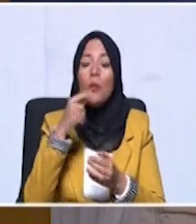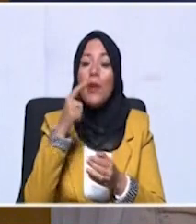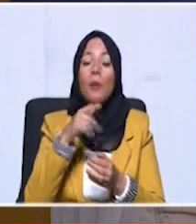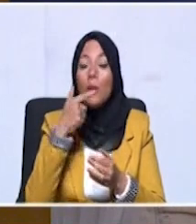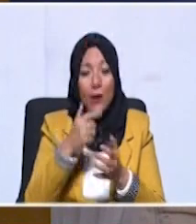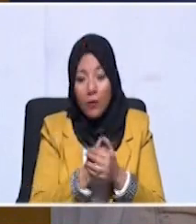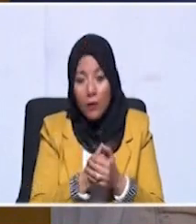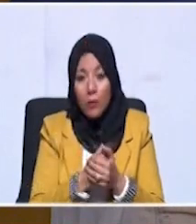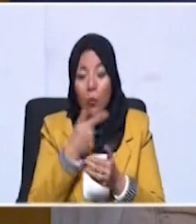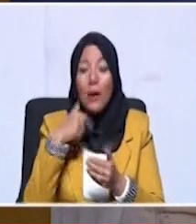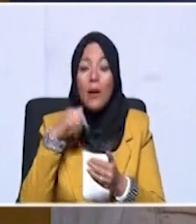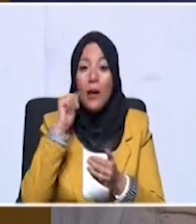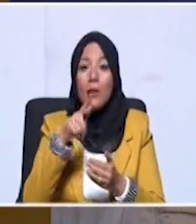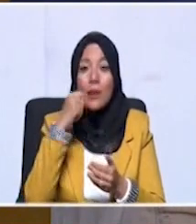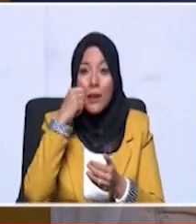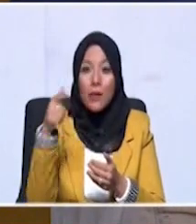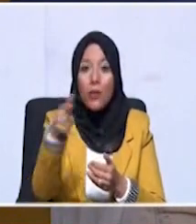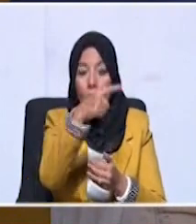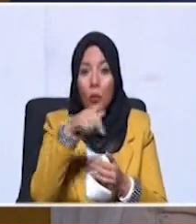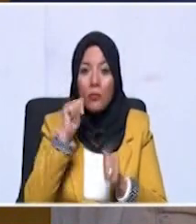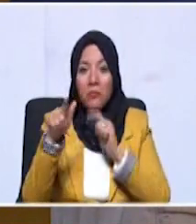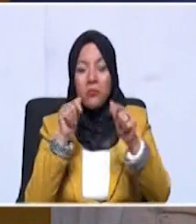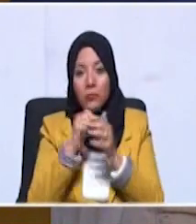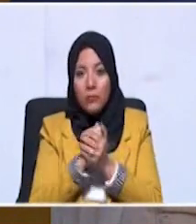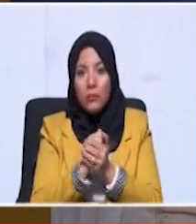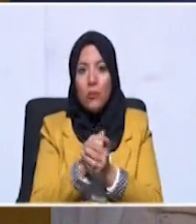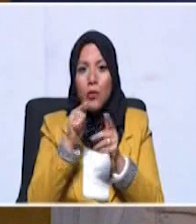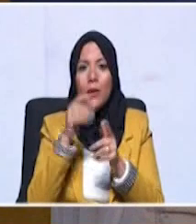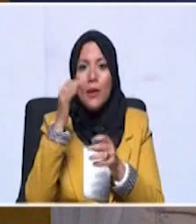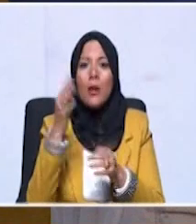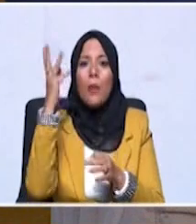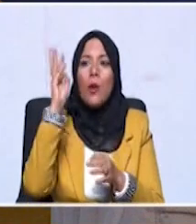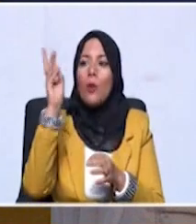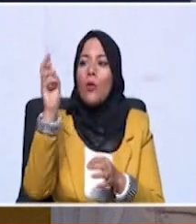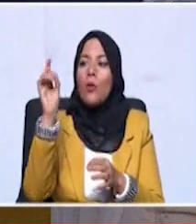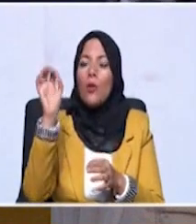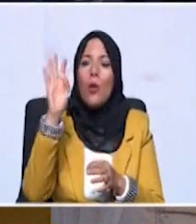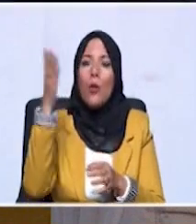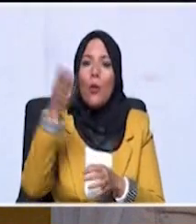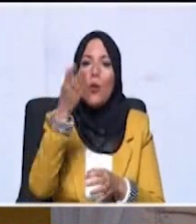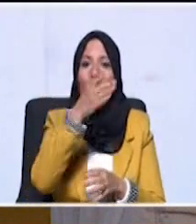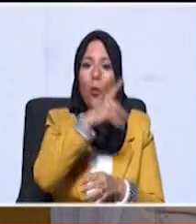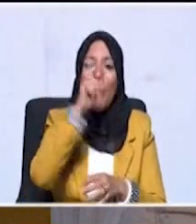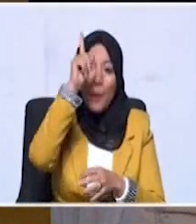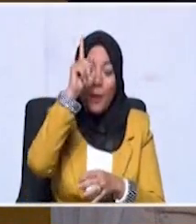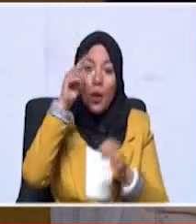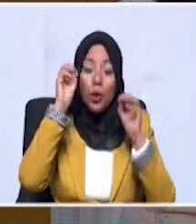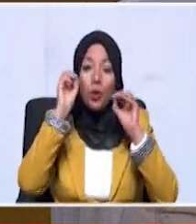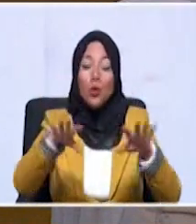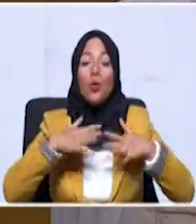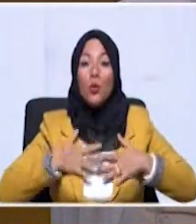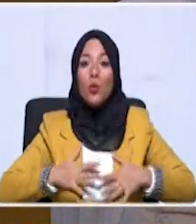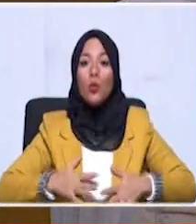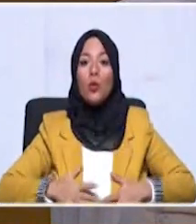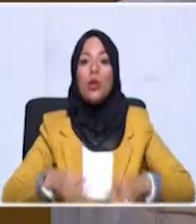وأرضاه أرسل إلى أحد عماله قال له عليك بأربع ليال فإن الرحمة تفرغ فيها